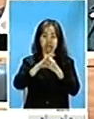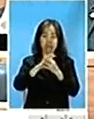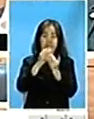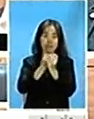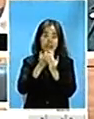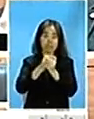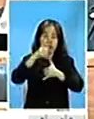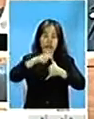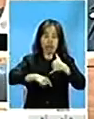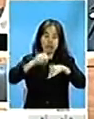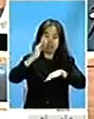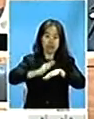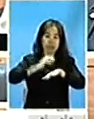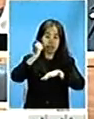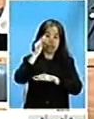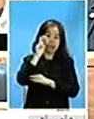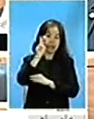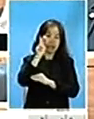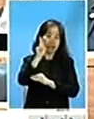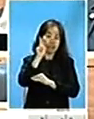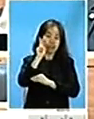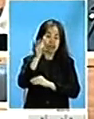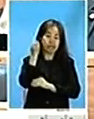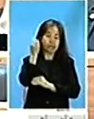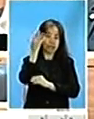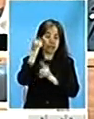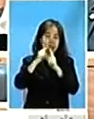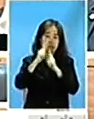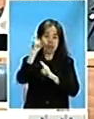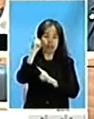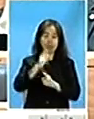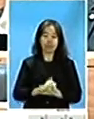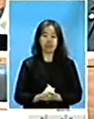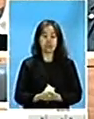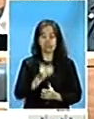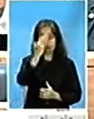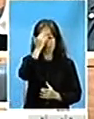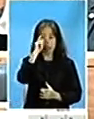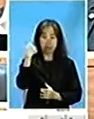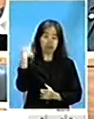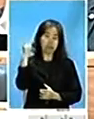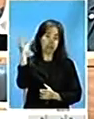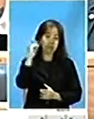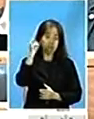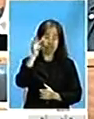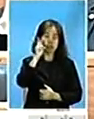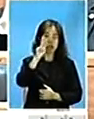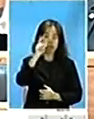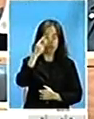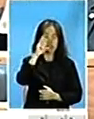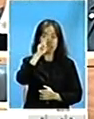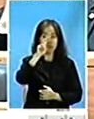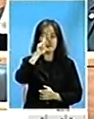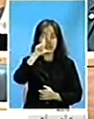กู้ที่กู้มากที่สุดในประวัติศาสตร์เพราะว่ามีข่าวว่าจะกู้อีก2,000,000,000 บาทนะ